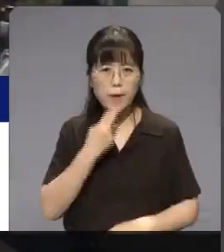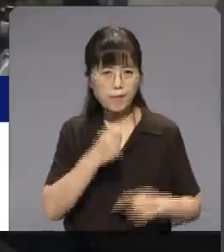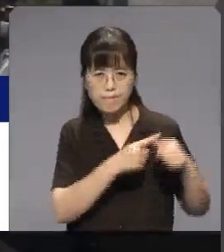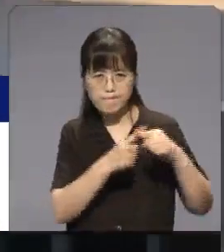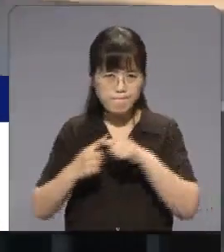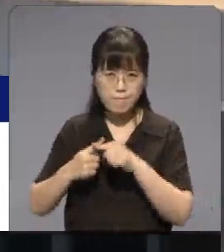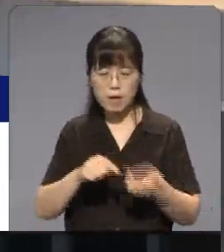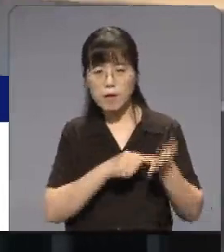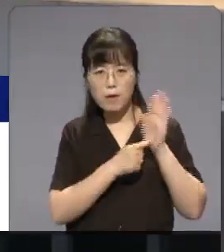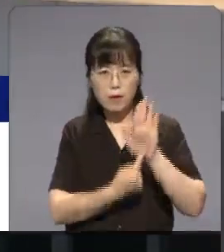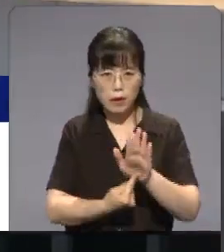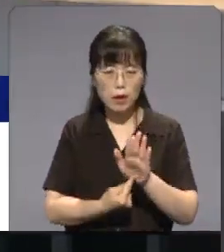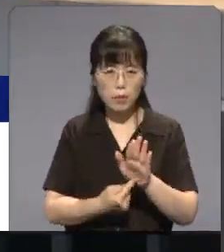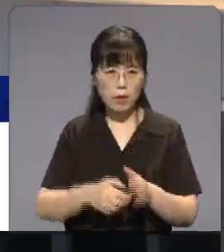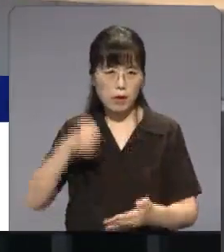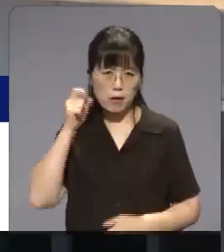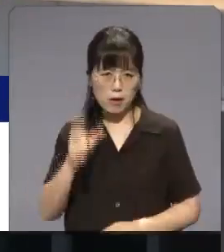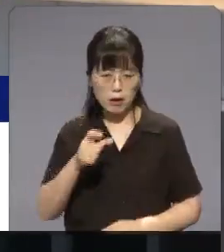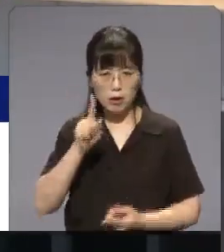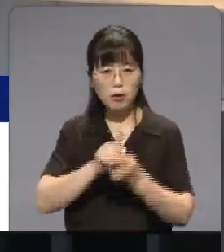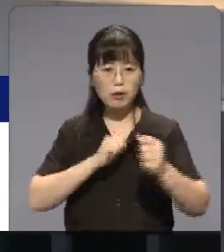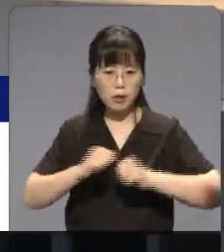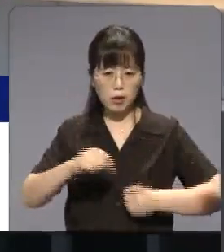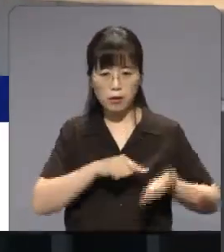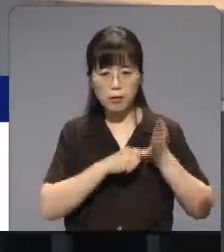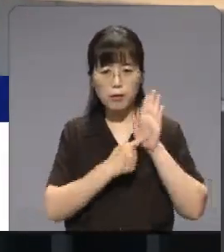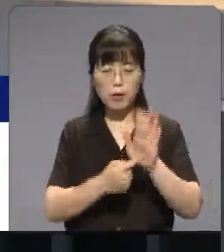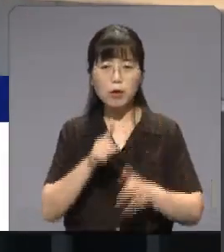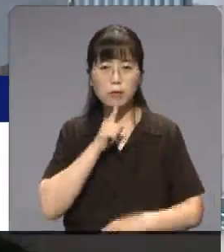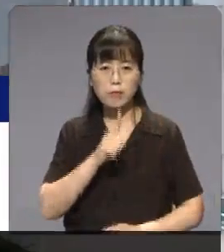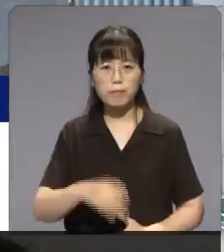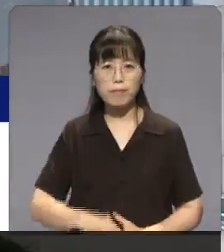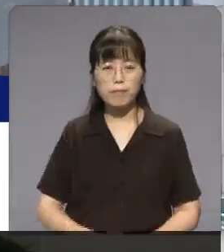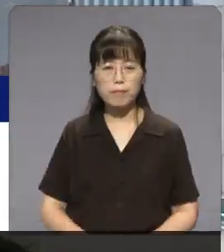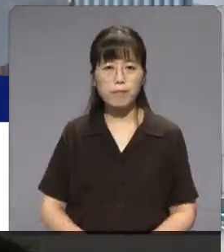일방적인 발표라며 강력 대응하겠다고 예고했습니다